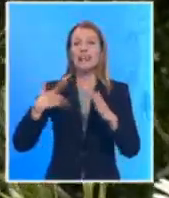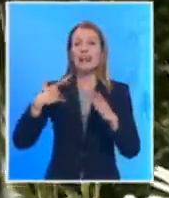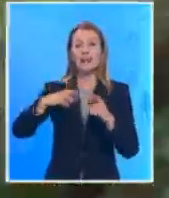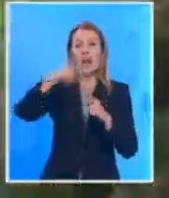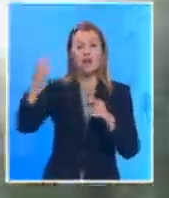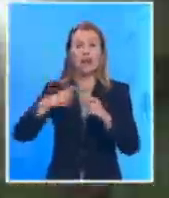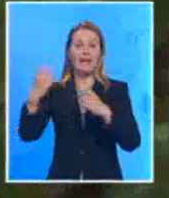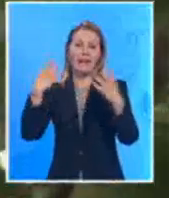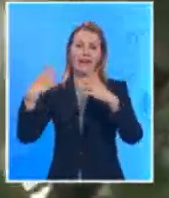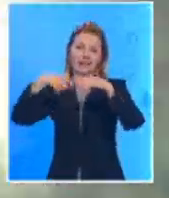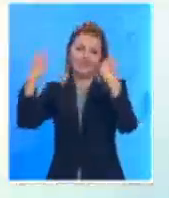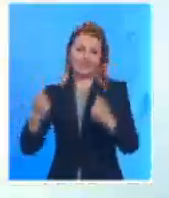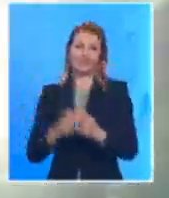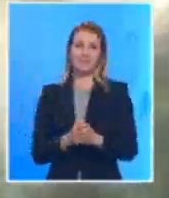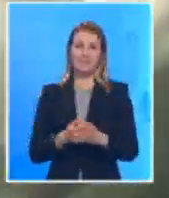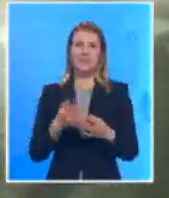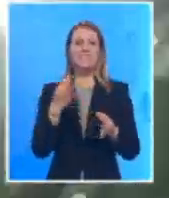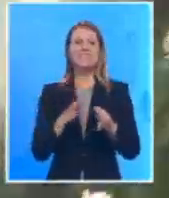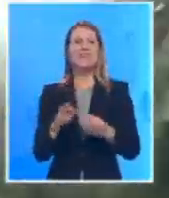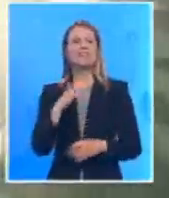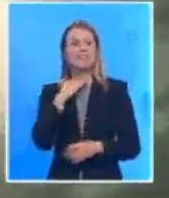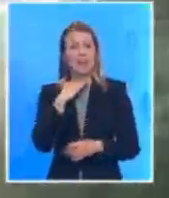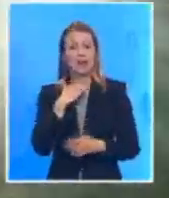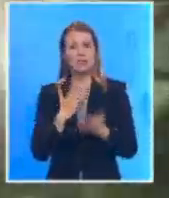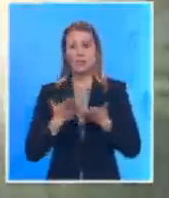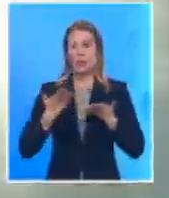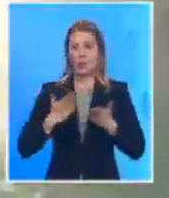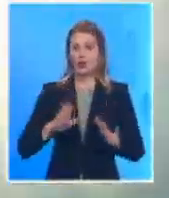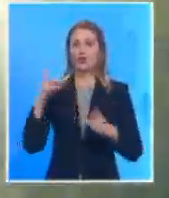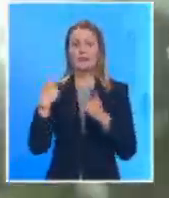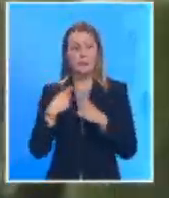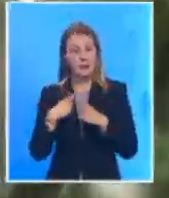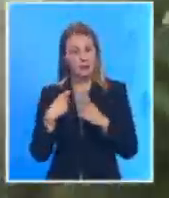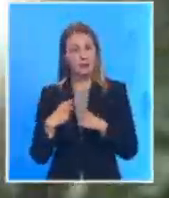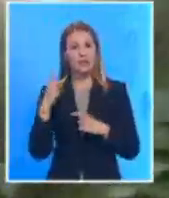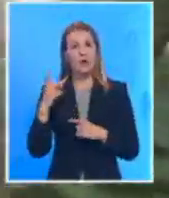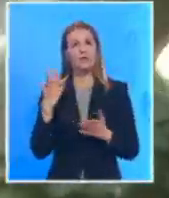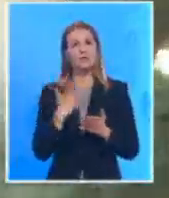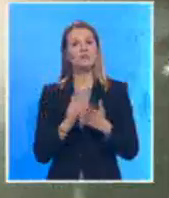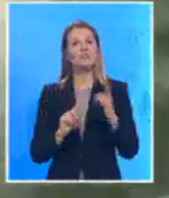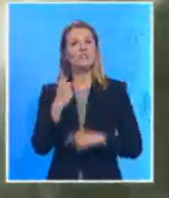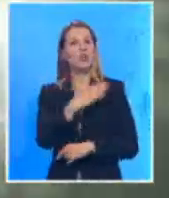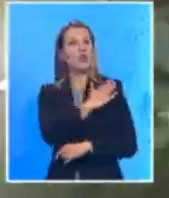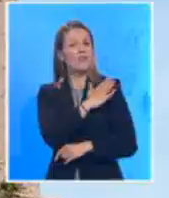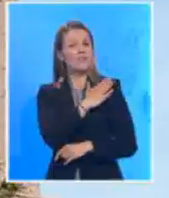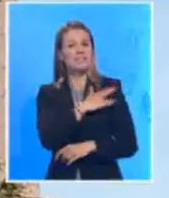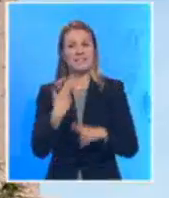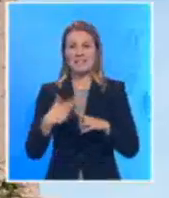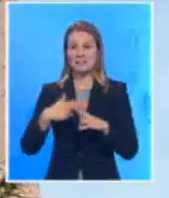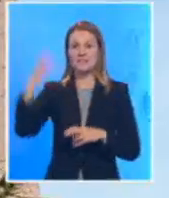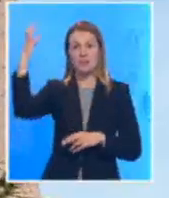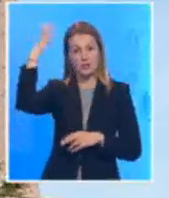selenom. Sveti Georgije, rođen je u Kapadokiji, nekadašnji visoki oficir tribun Rimskog carstva,